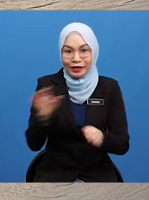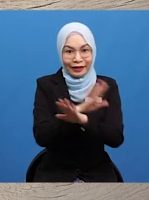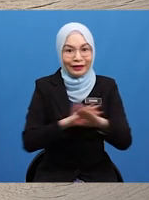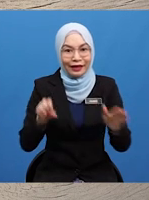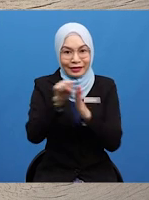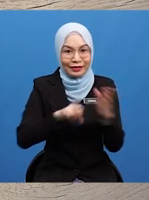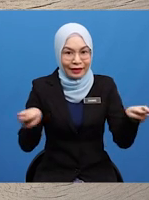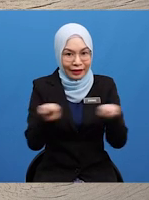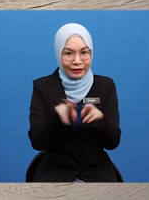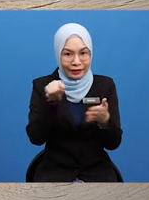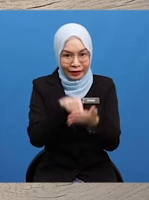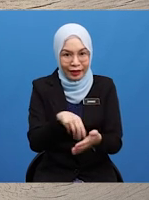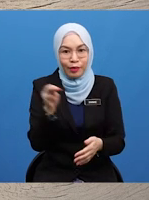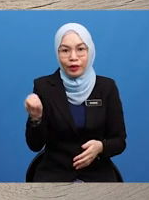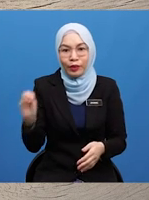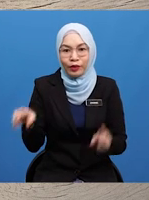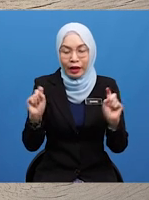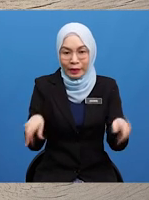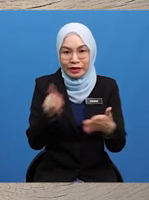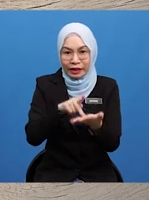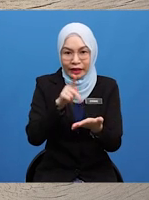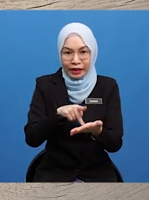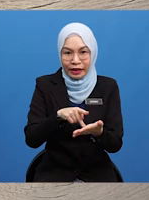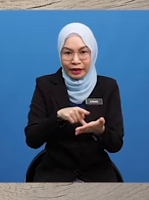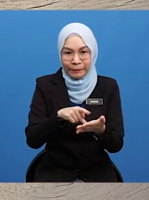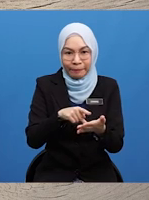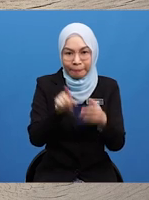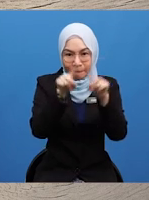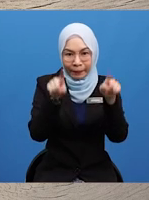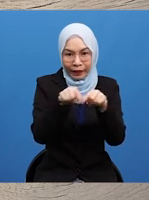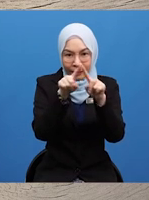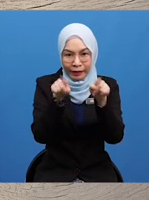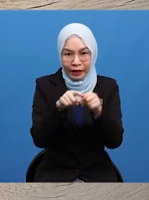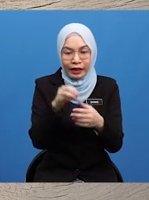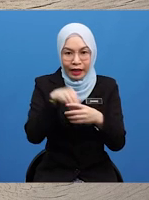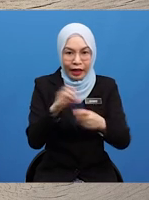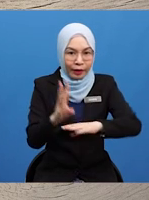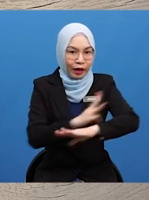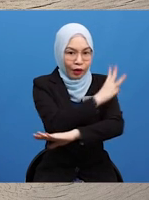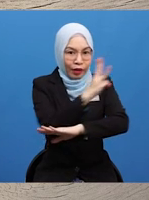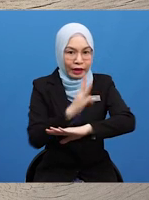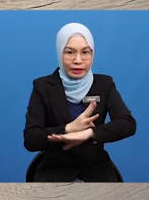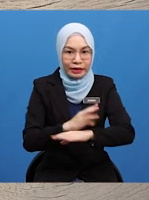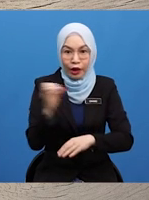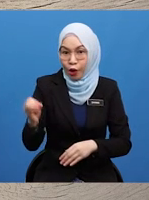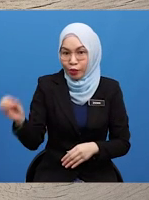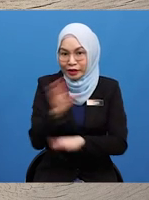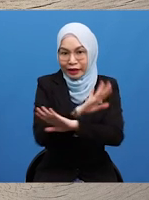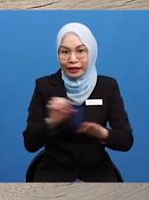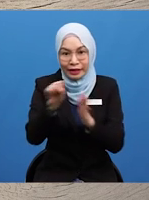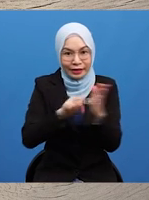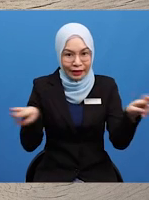murid-murid hendaklah mengira petak di dalam kawasan objek yang tidak sekata